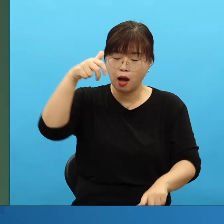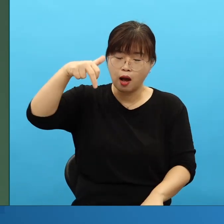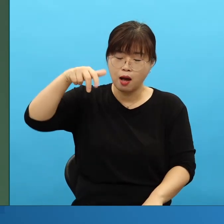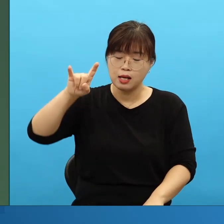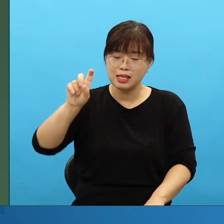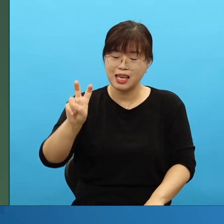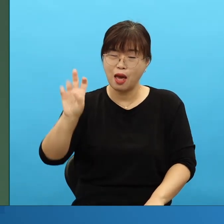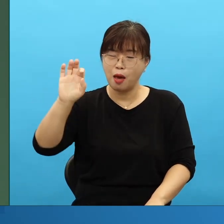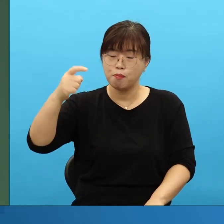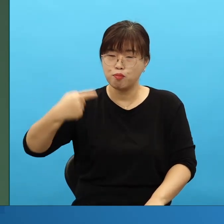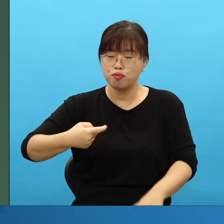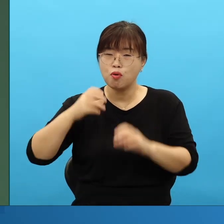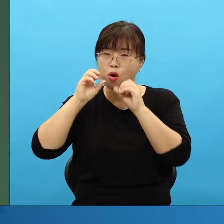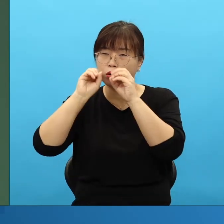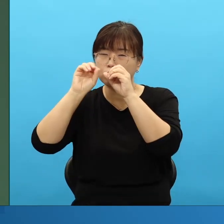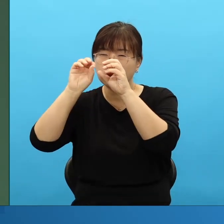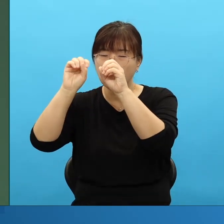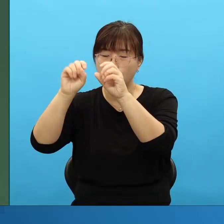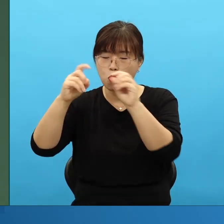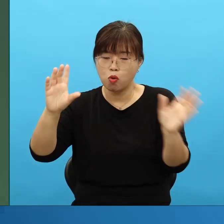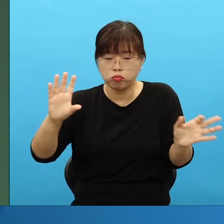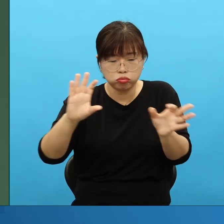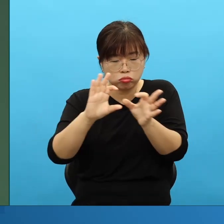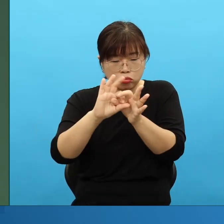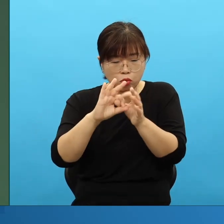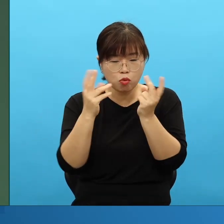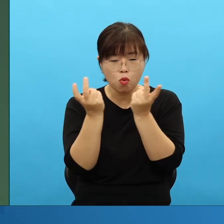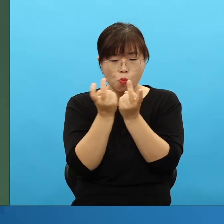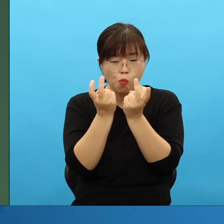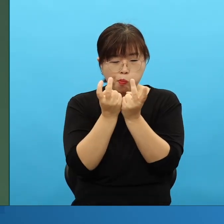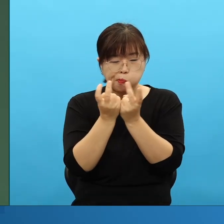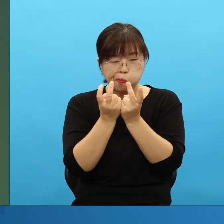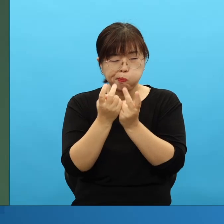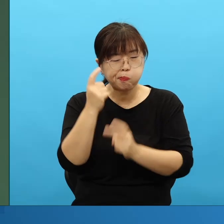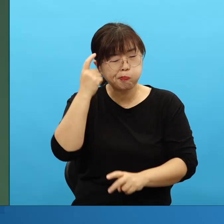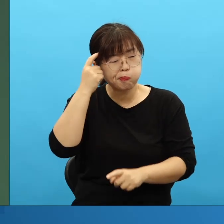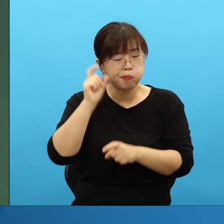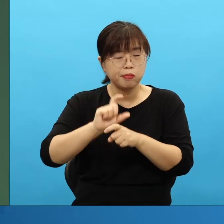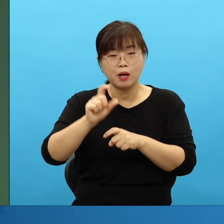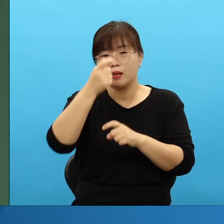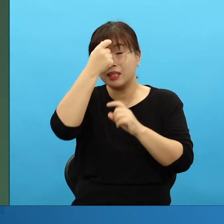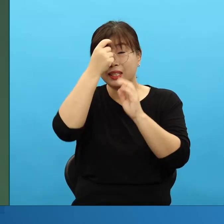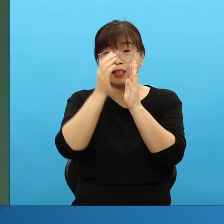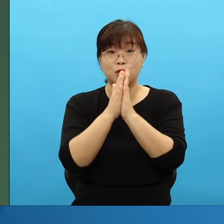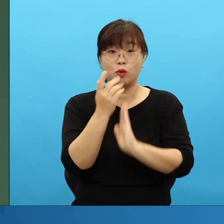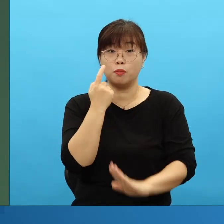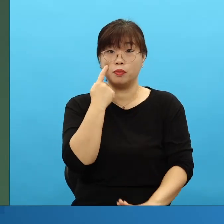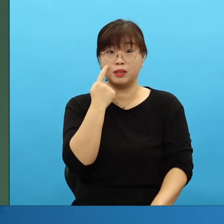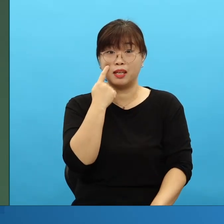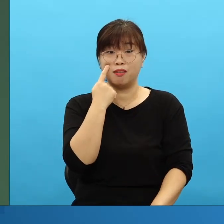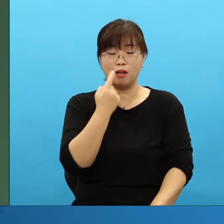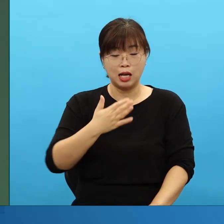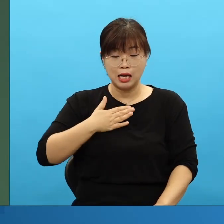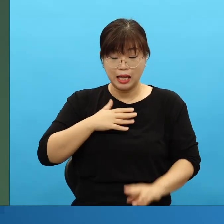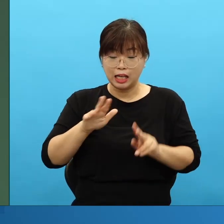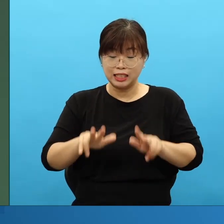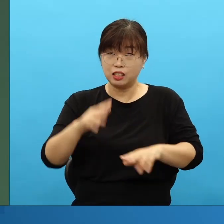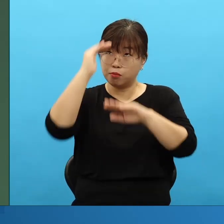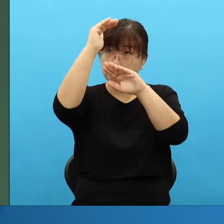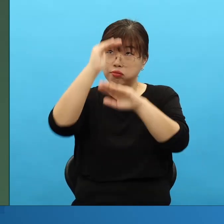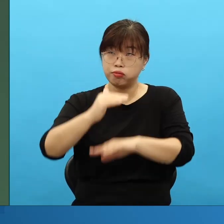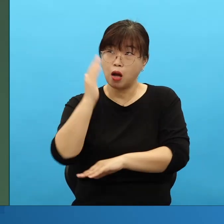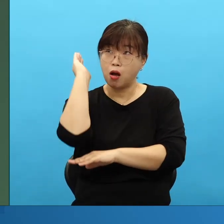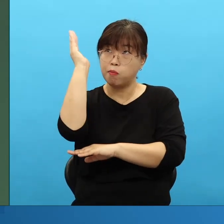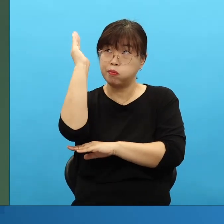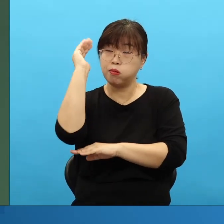사실은 눈에 안 보이는 것이기 때문에 불신자들은 전혀 이해를 못하는 거예요. You must pray with this today because this